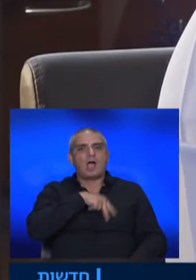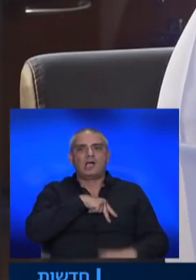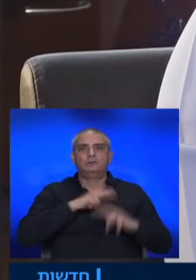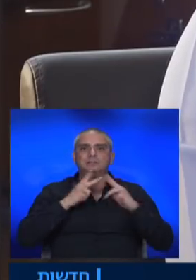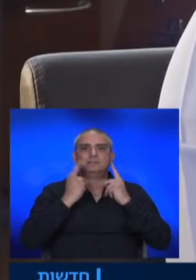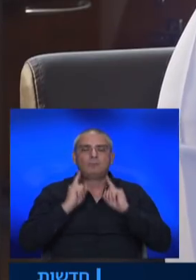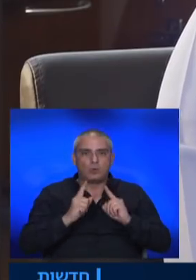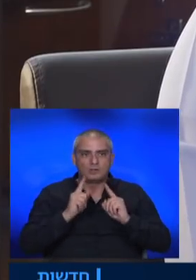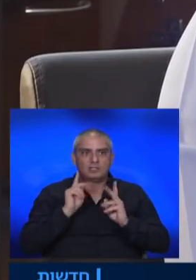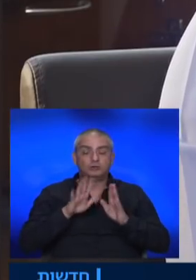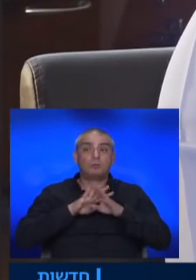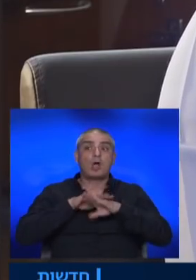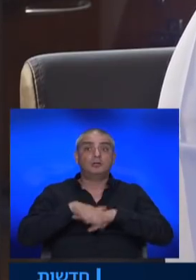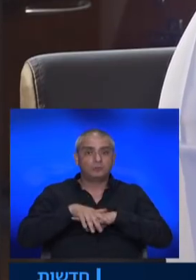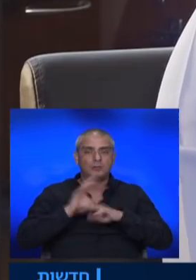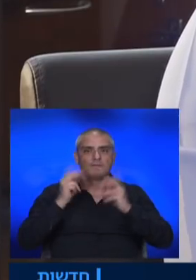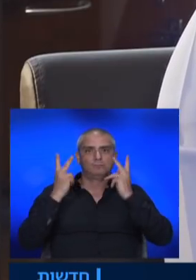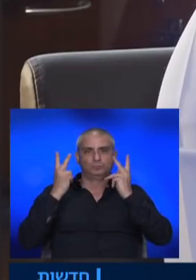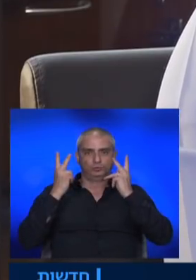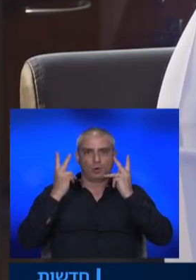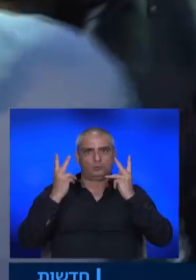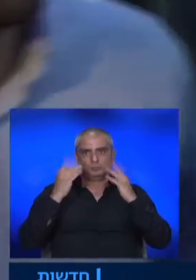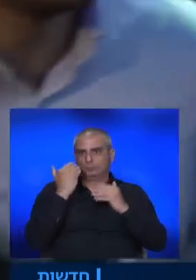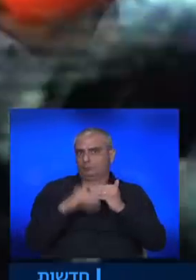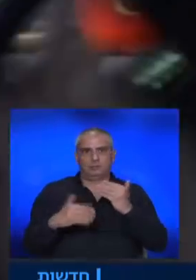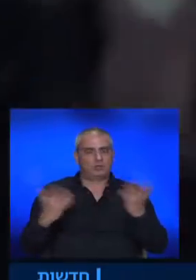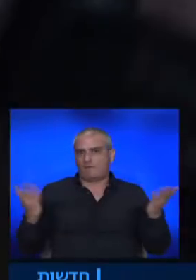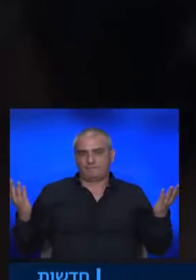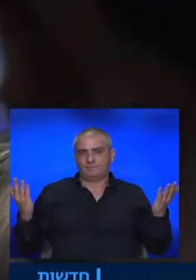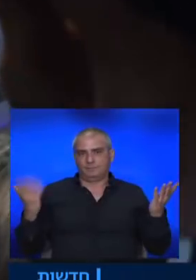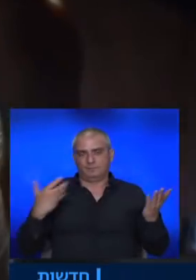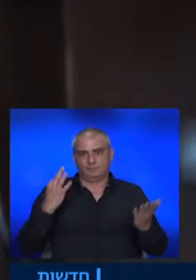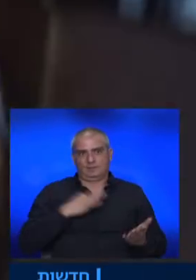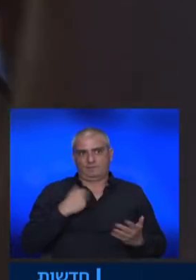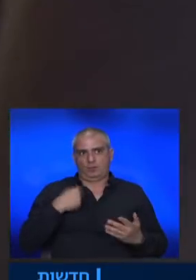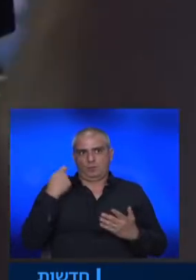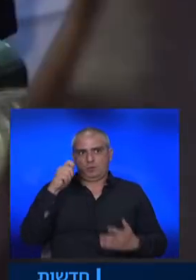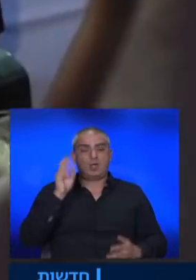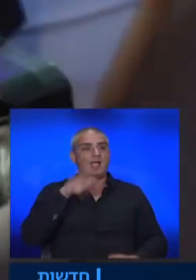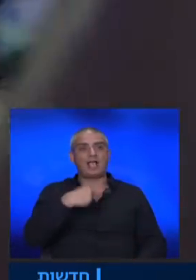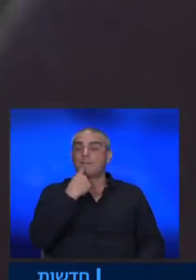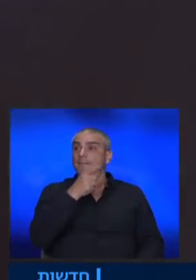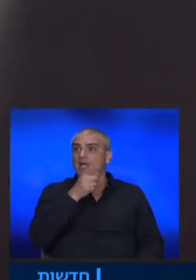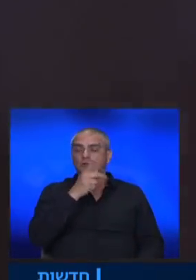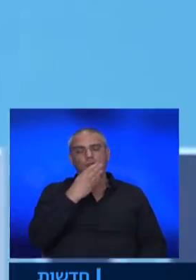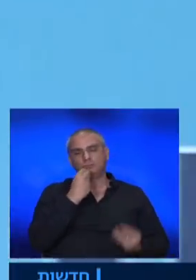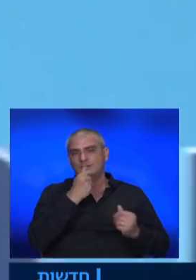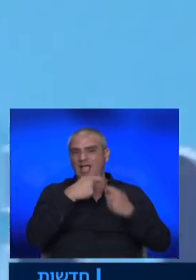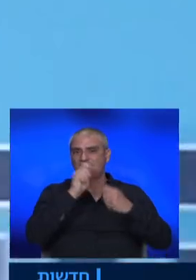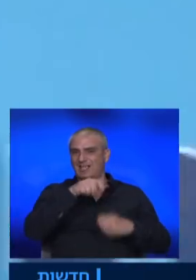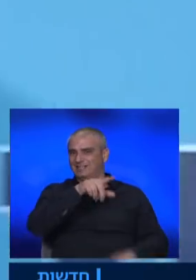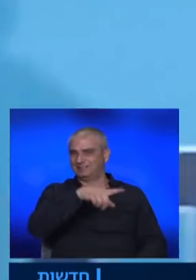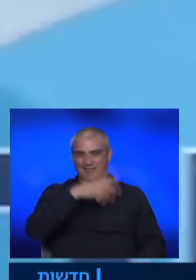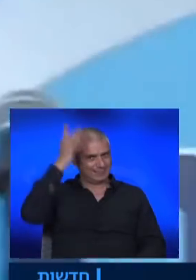השלכות ויש פה משמעויות שבסוף יעלו לנו ביוקר. גם את האמירה הזו שרמזה לחבר הכנסת איתמר בן גביר אוחנה